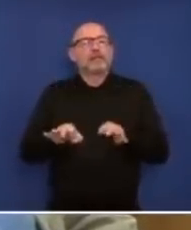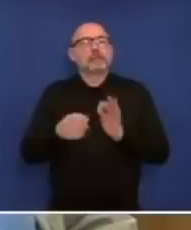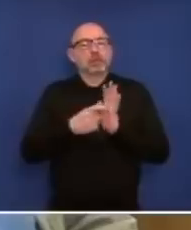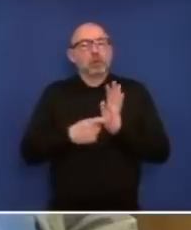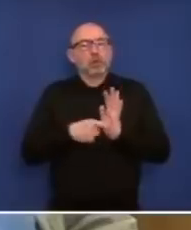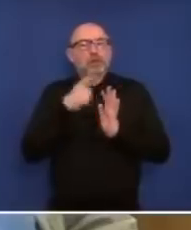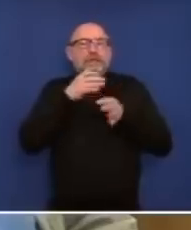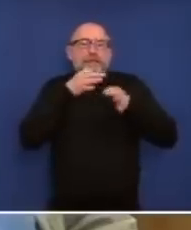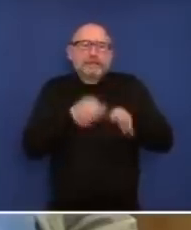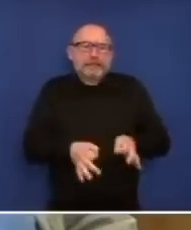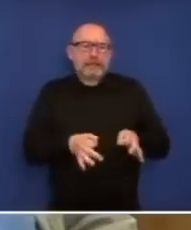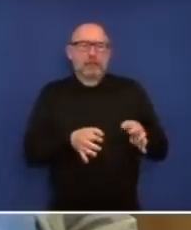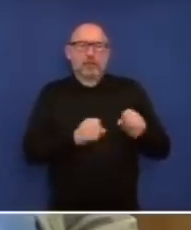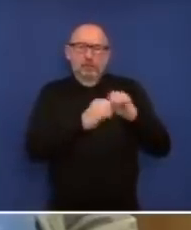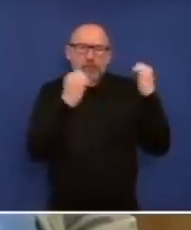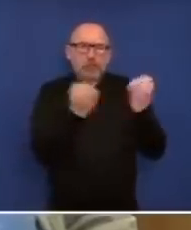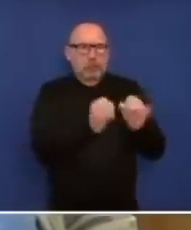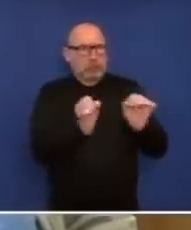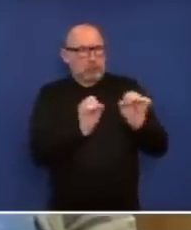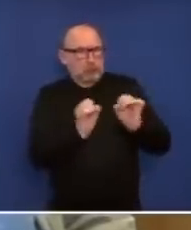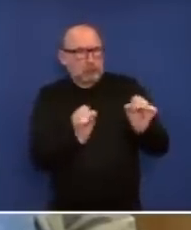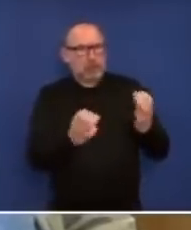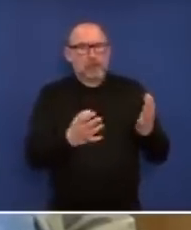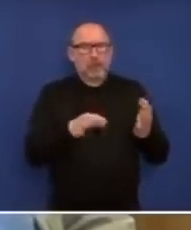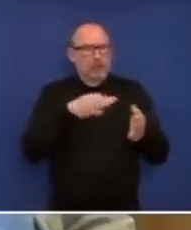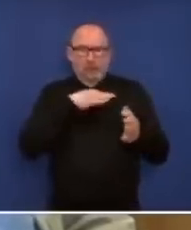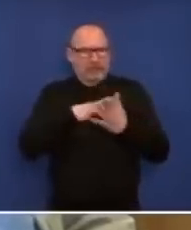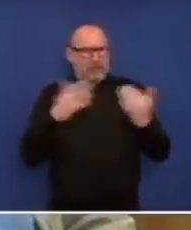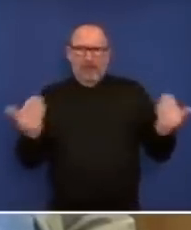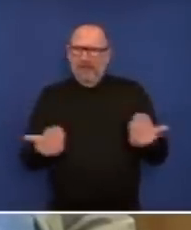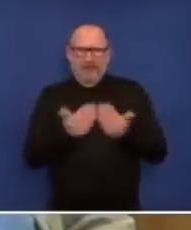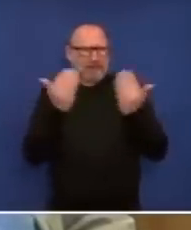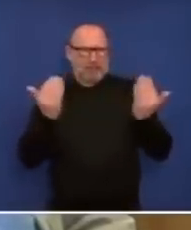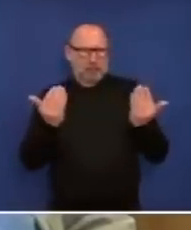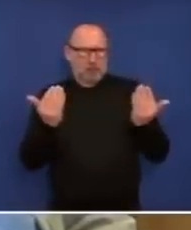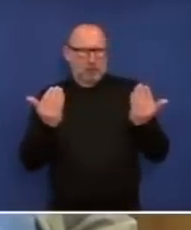den Intensivstationen. Wegen Corona könnten Sie den Widerspruch für mich auflösen. Danke.